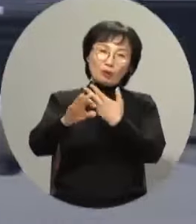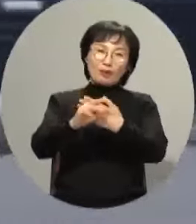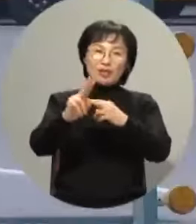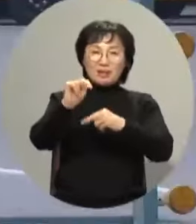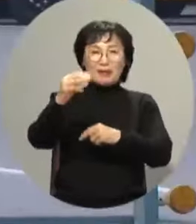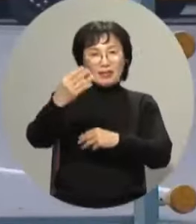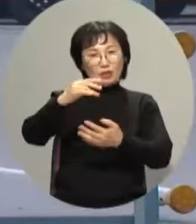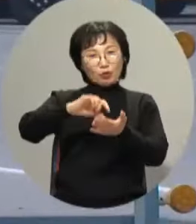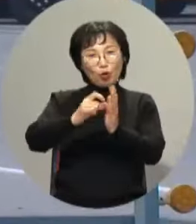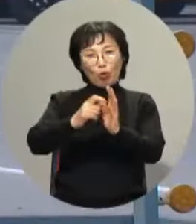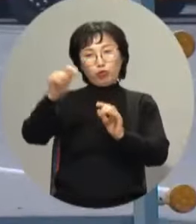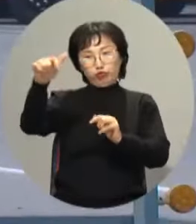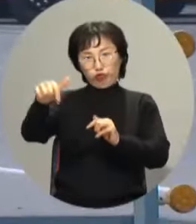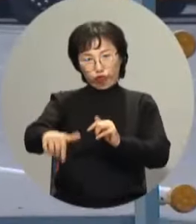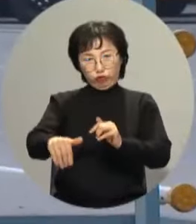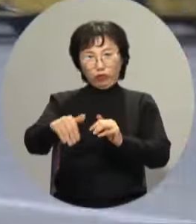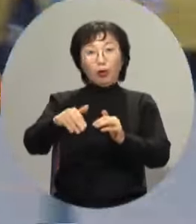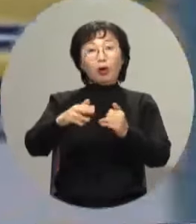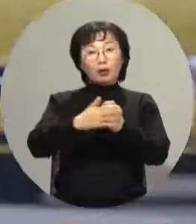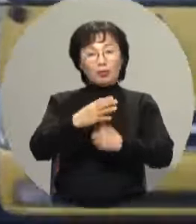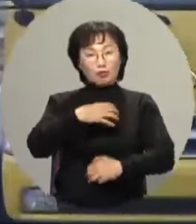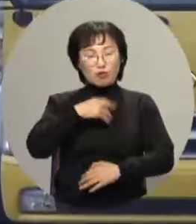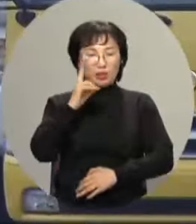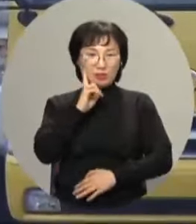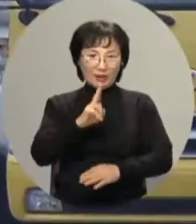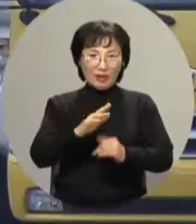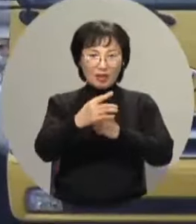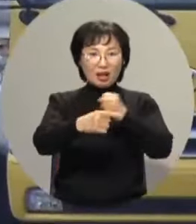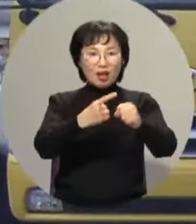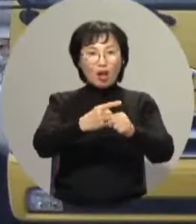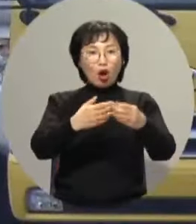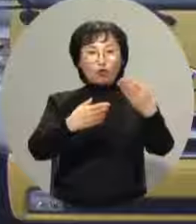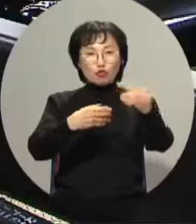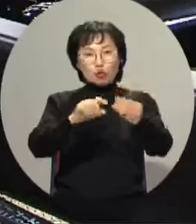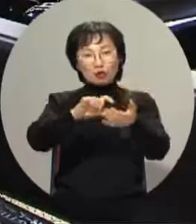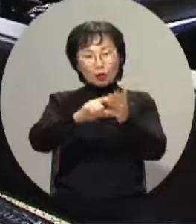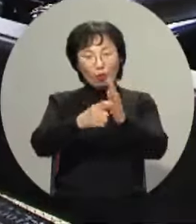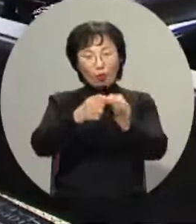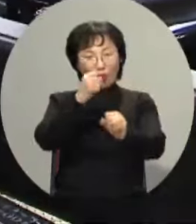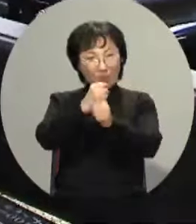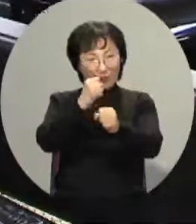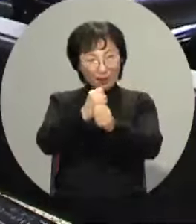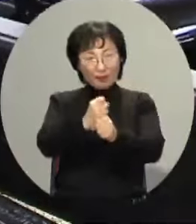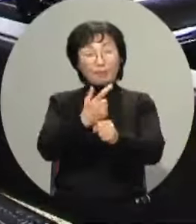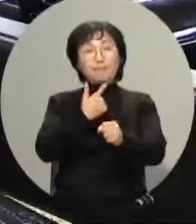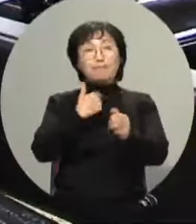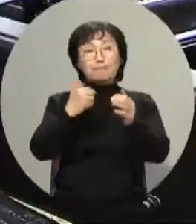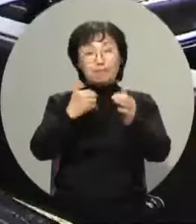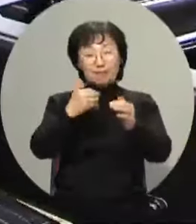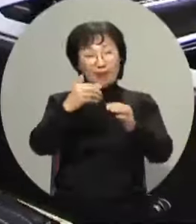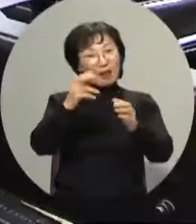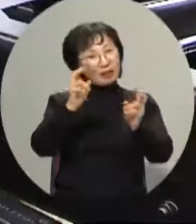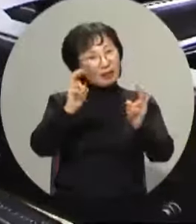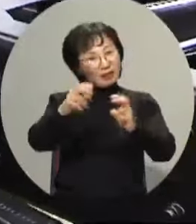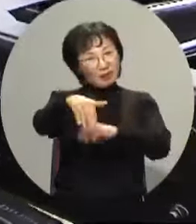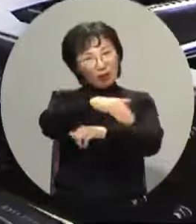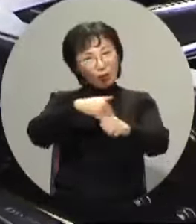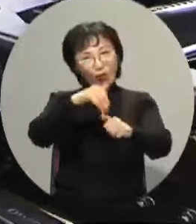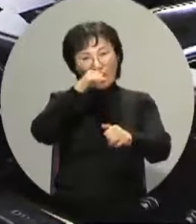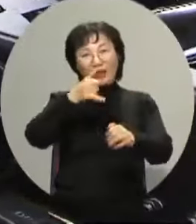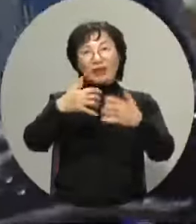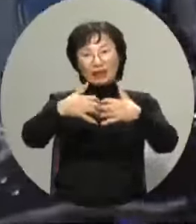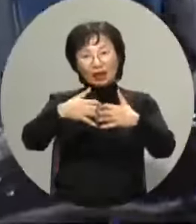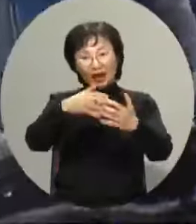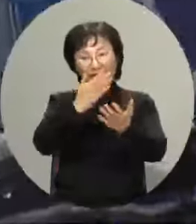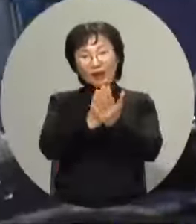줄어들 정도로 위기가 심각합니다. 연간 9만 대가 넘는 생산 능력을 갖췄지만 공장 가동률이